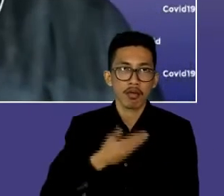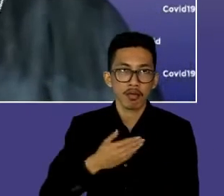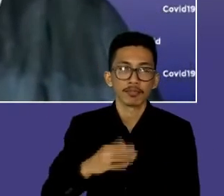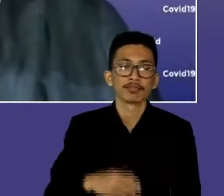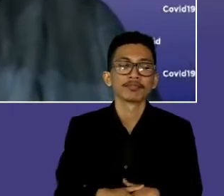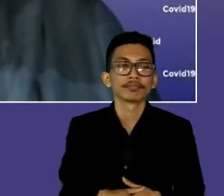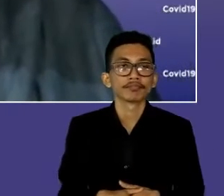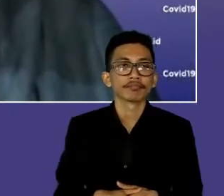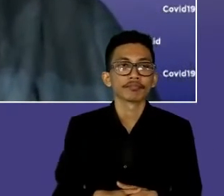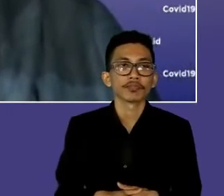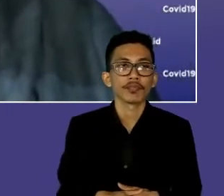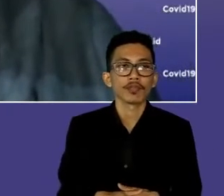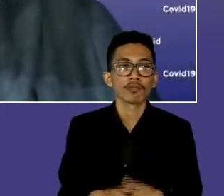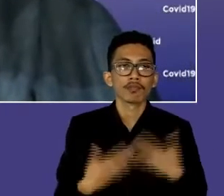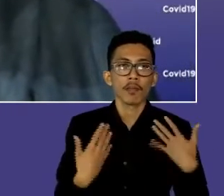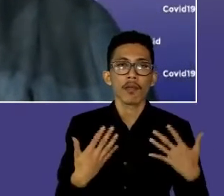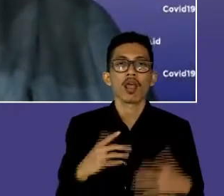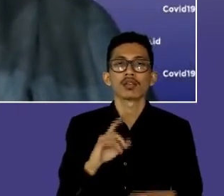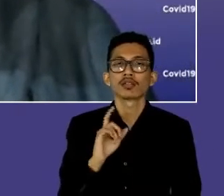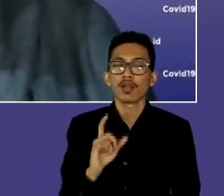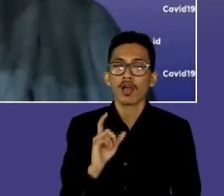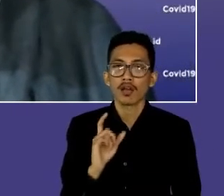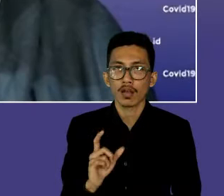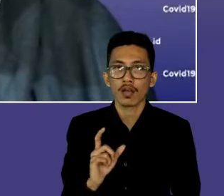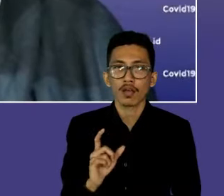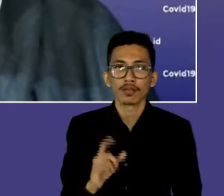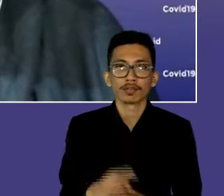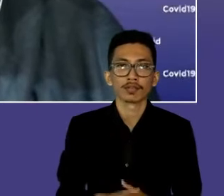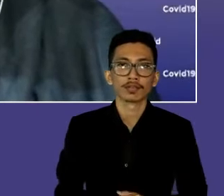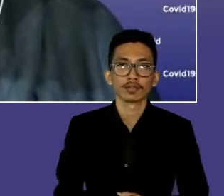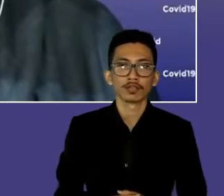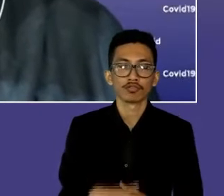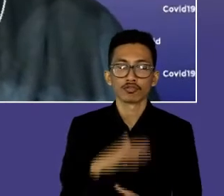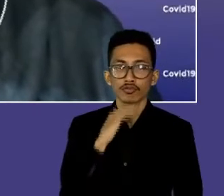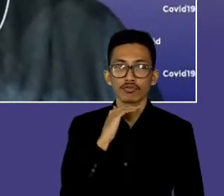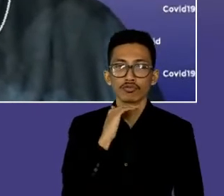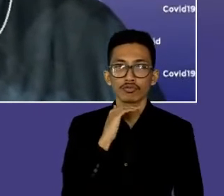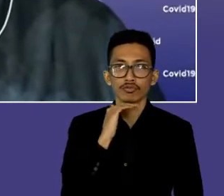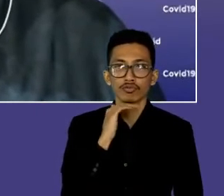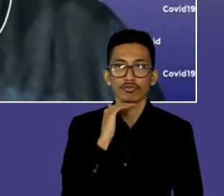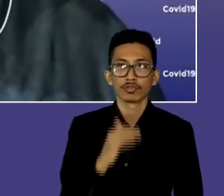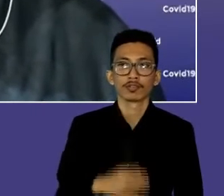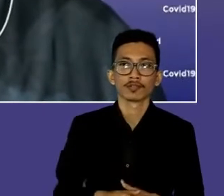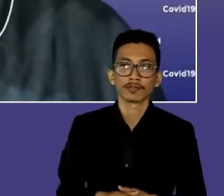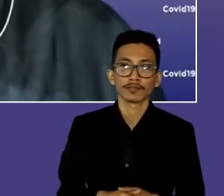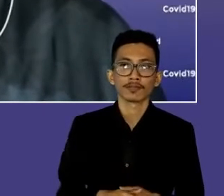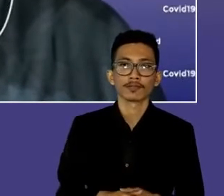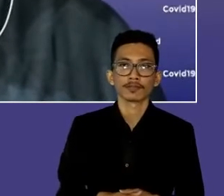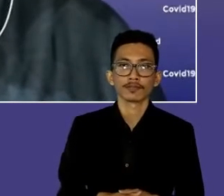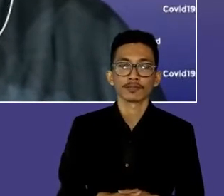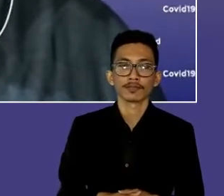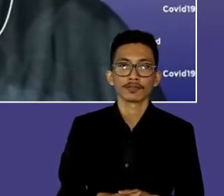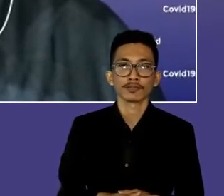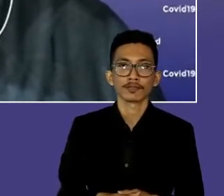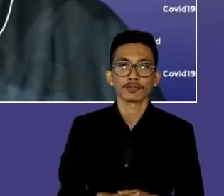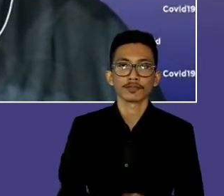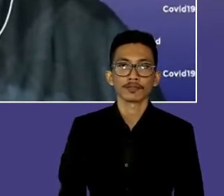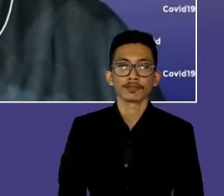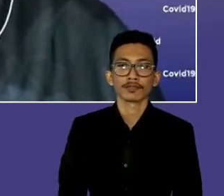apa saja yang perlu, ini kok lari-lari ya sebentar ya. Langkah apa saja yang